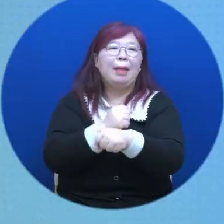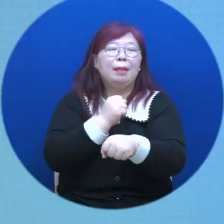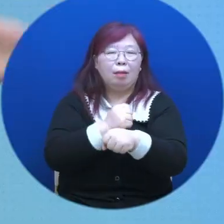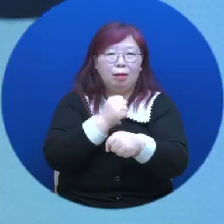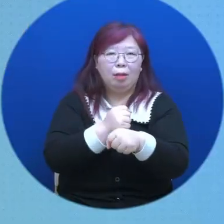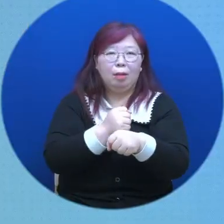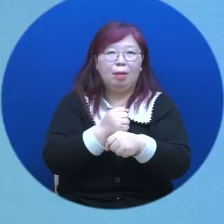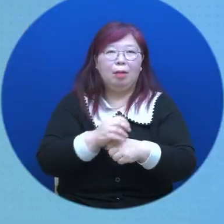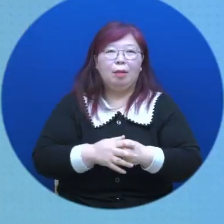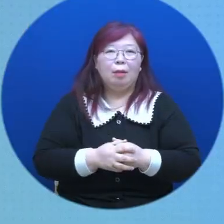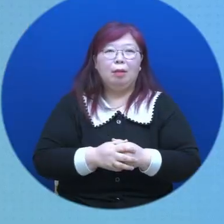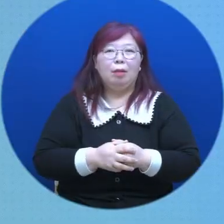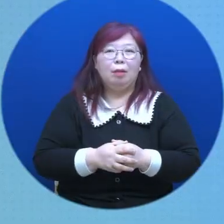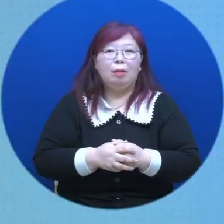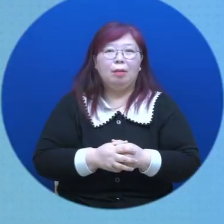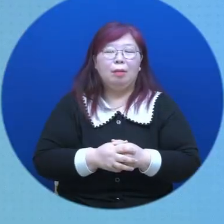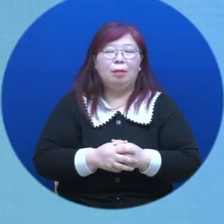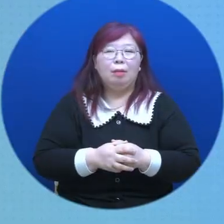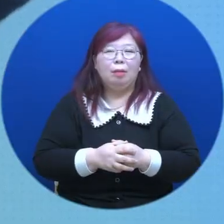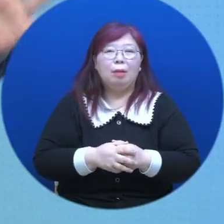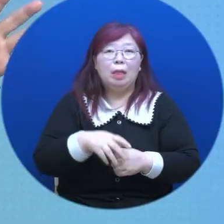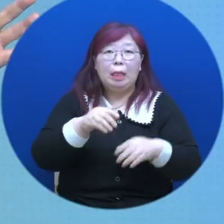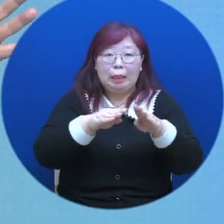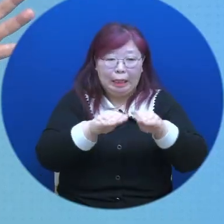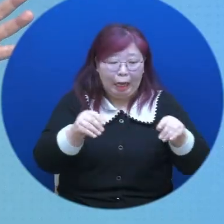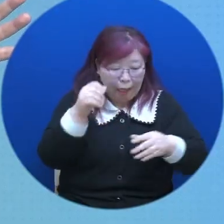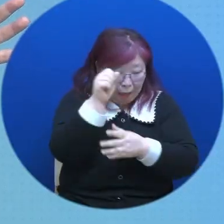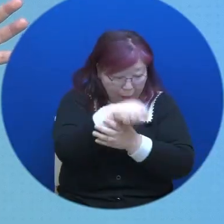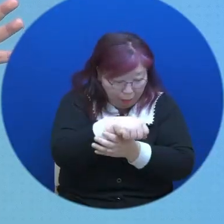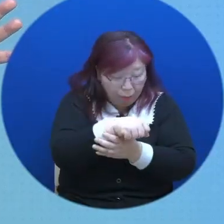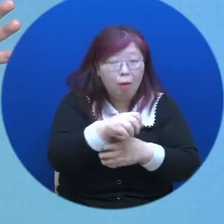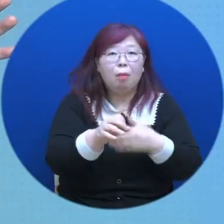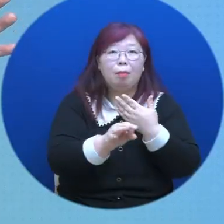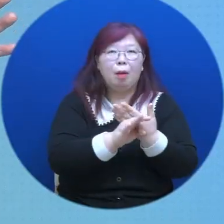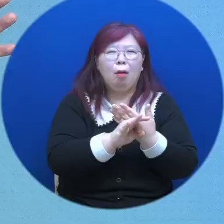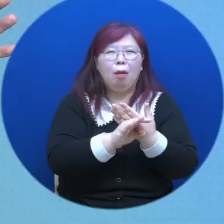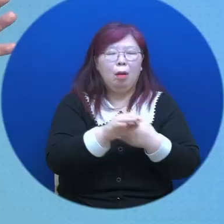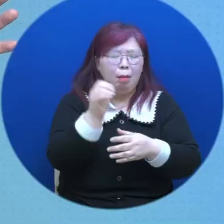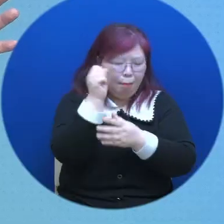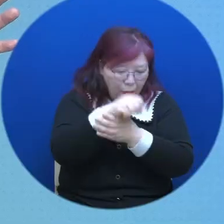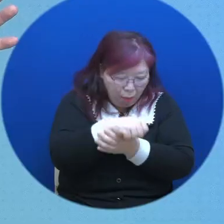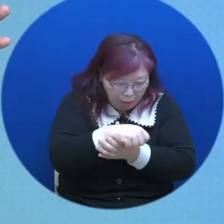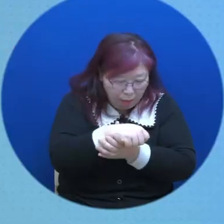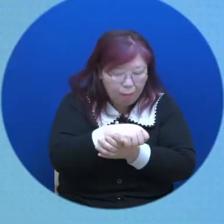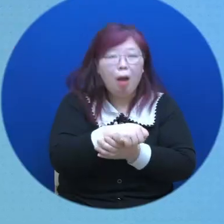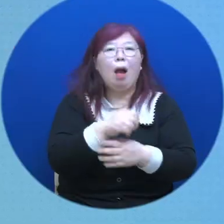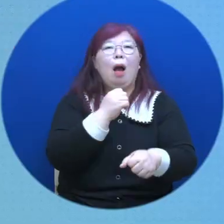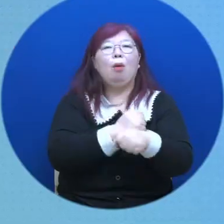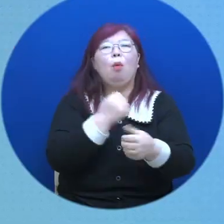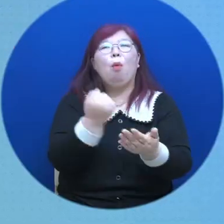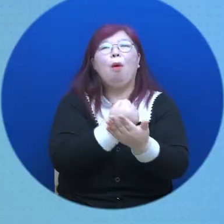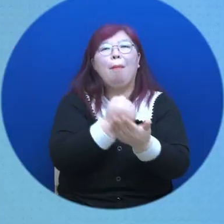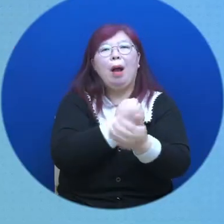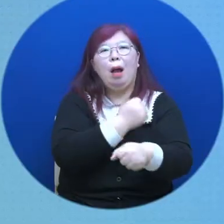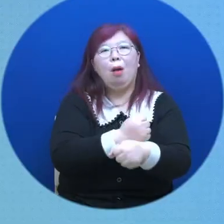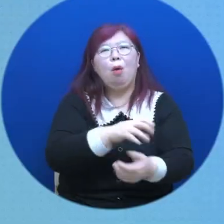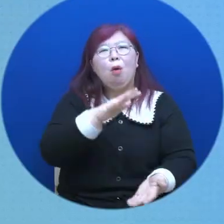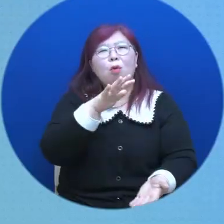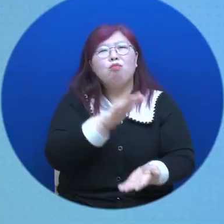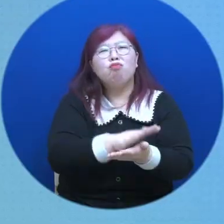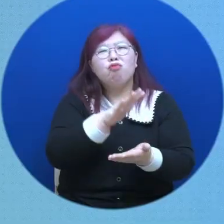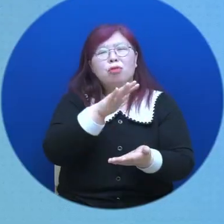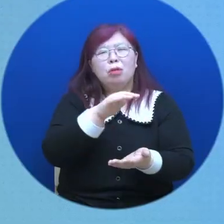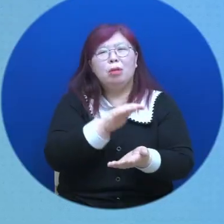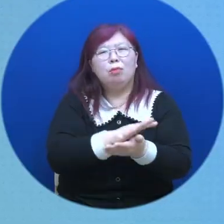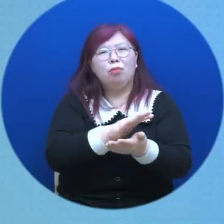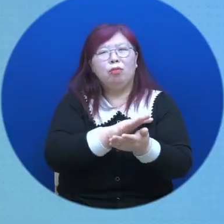거죠. 무슨 말씀이요? 땅의 것을 보며 원망하던 너희들, 땅의 불뱀에 의해서 물려